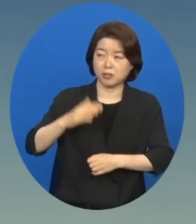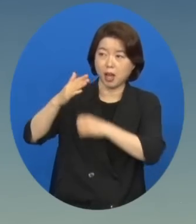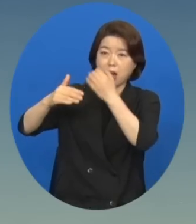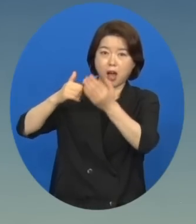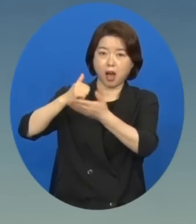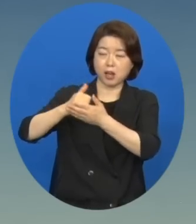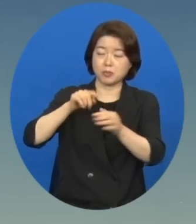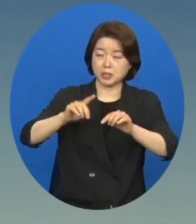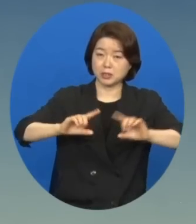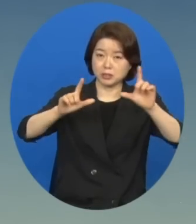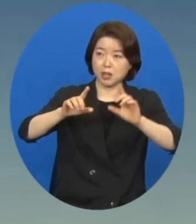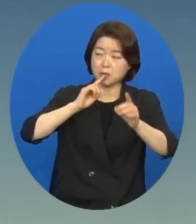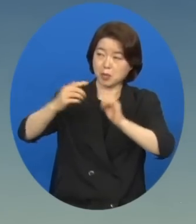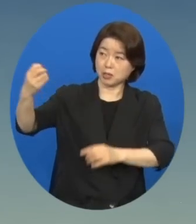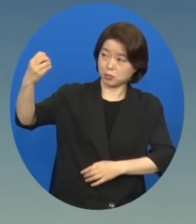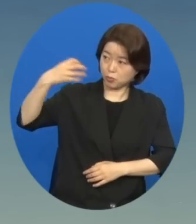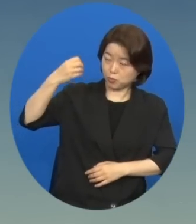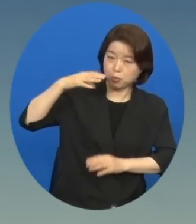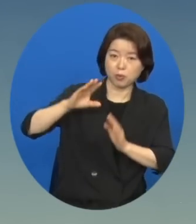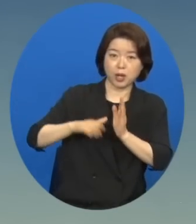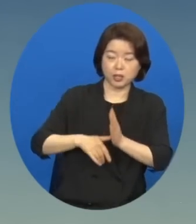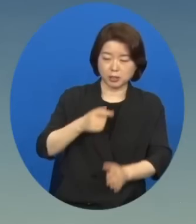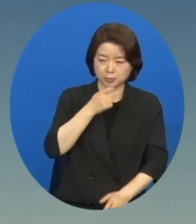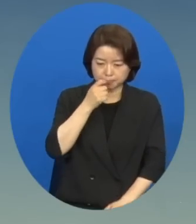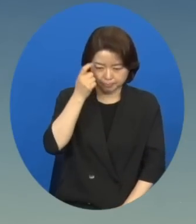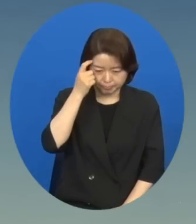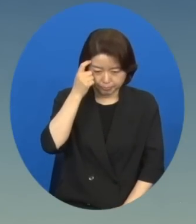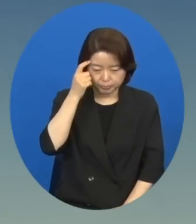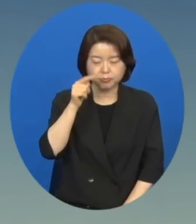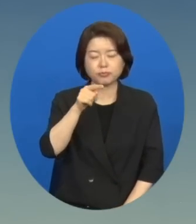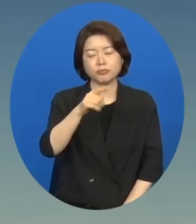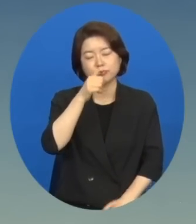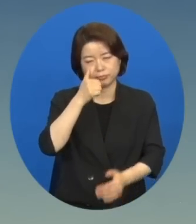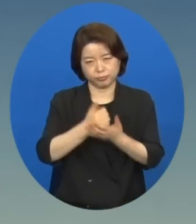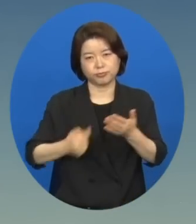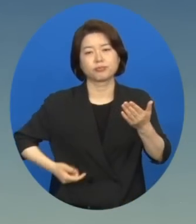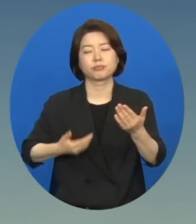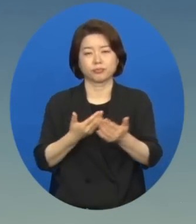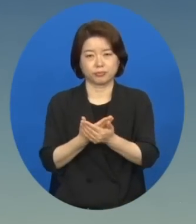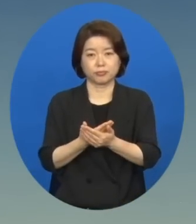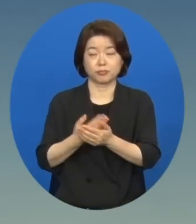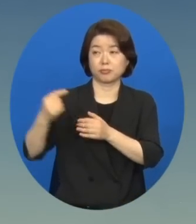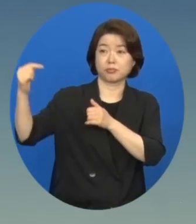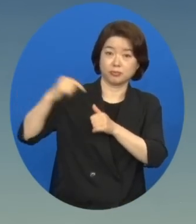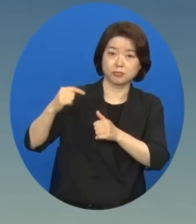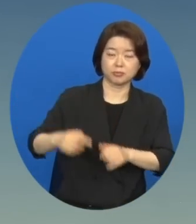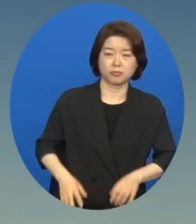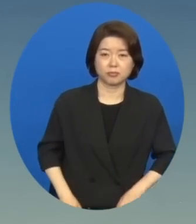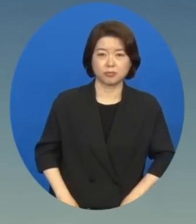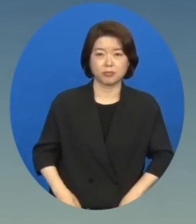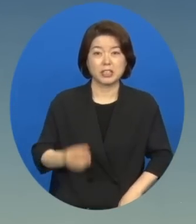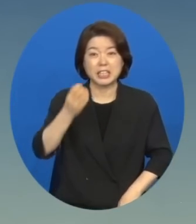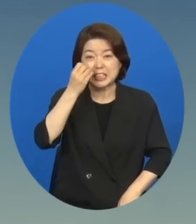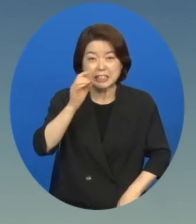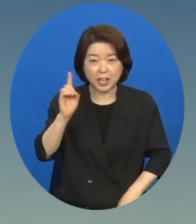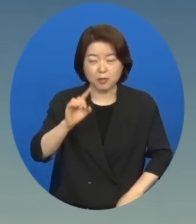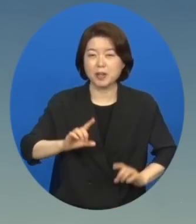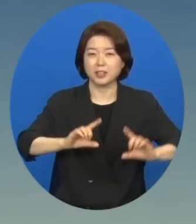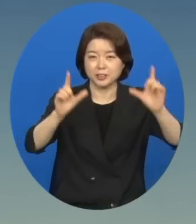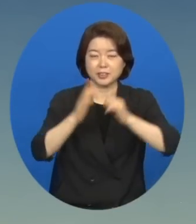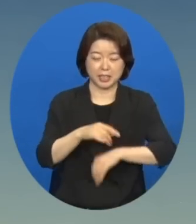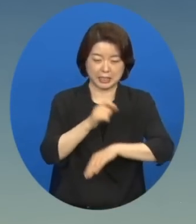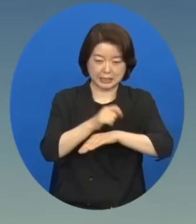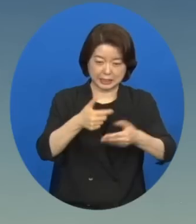말씀을 묵상하면서 너 그 죄를 회개해라. 근데 참 신기하죠? 그날 제